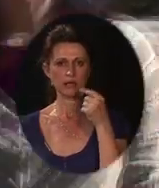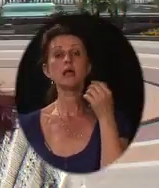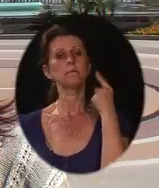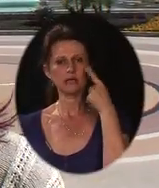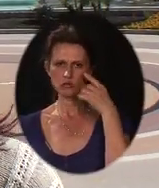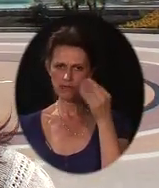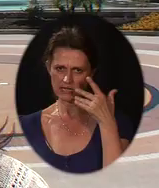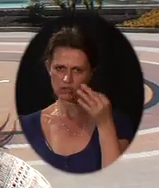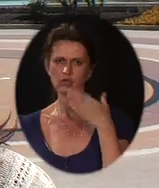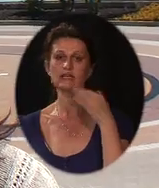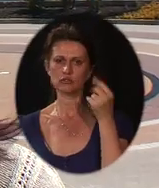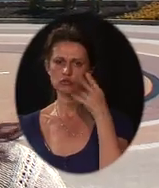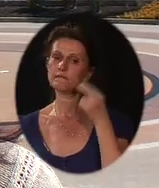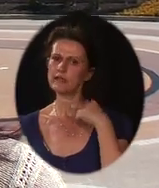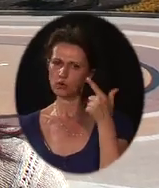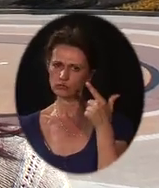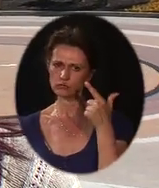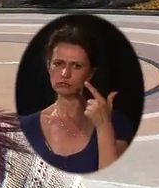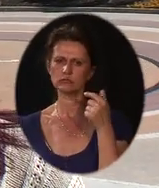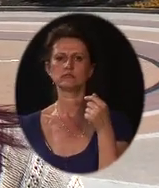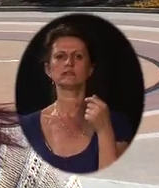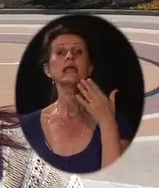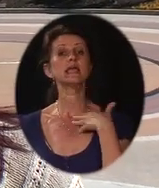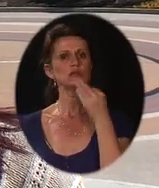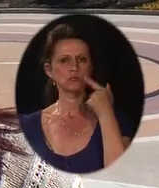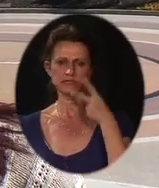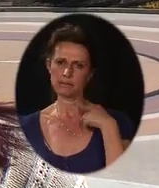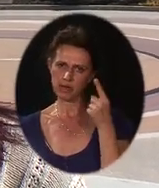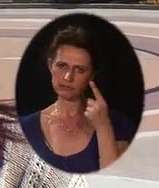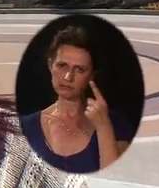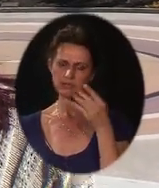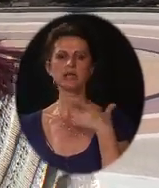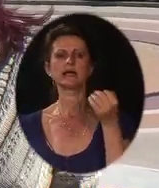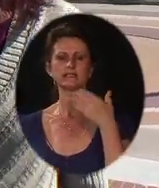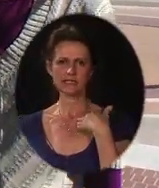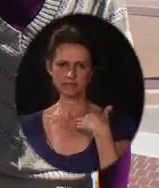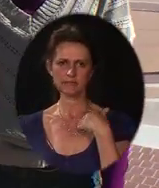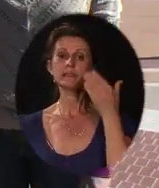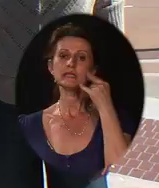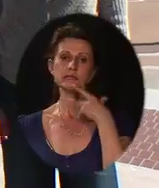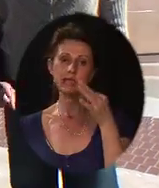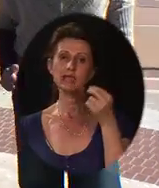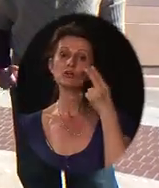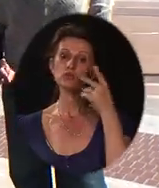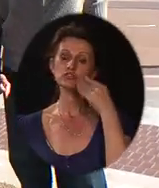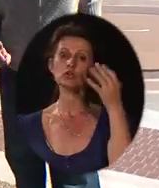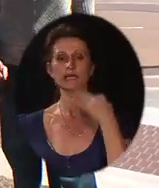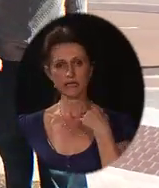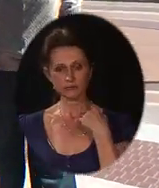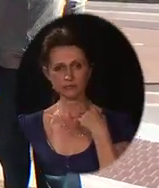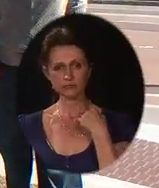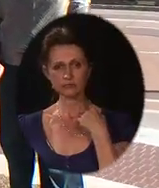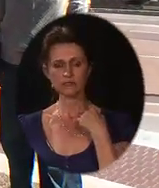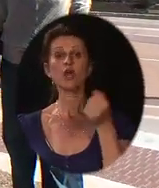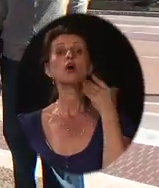pas. Pas de baladeur sur les oreilles et attention au vélo que vous n'entendez pas. Et n'oubliez pas, restez hyper